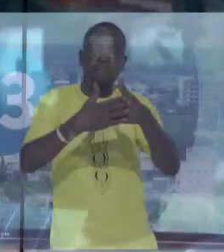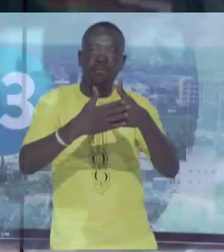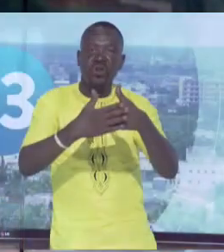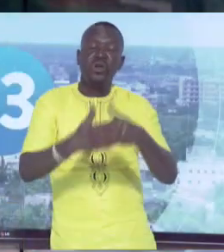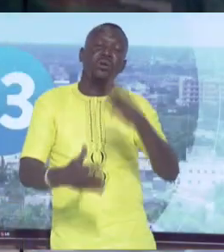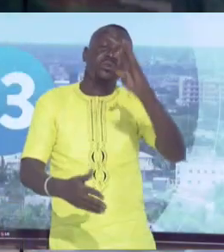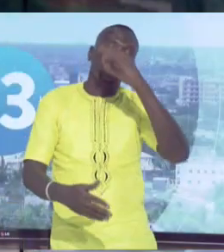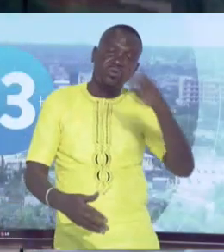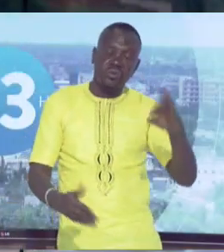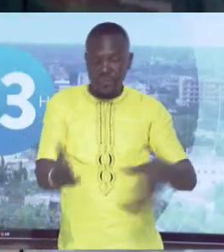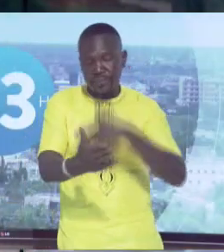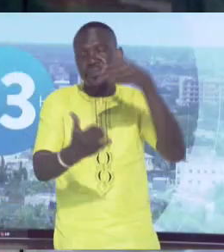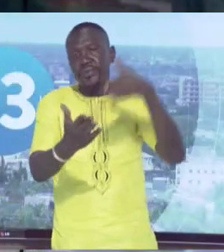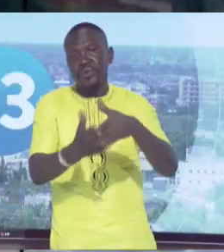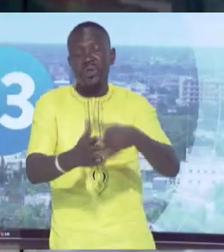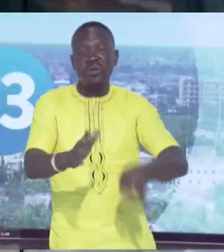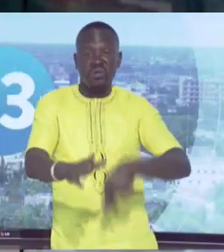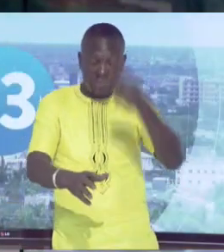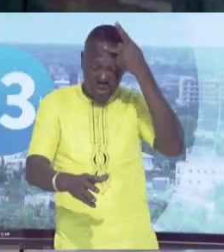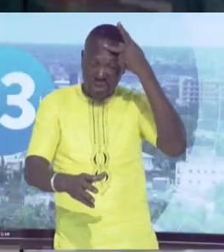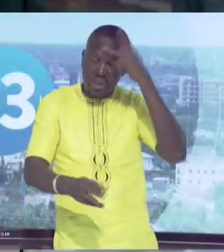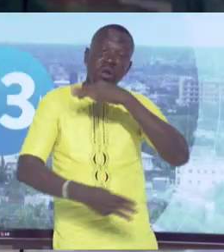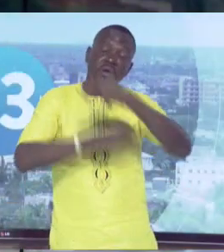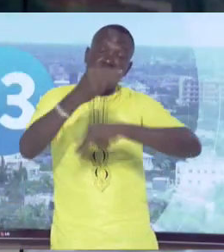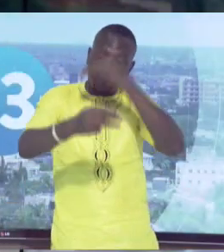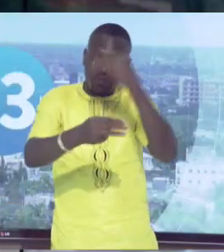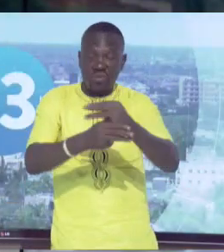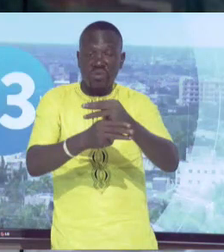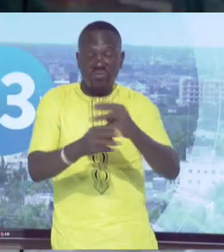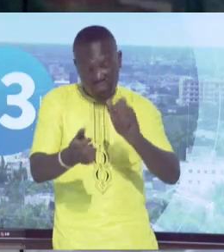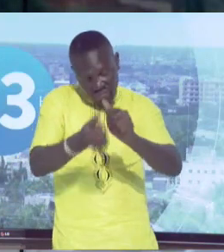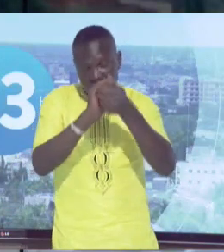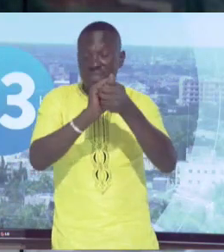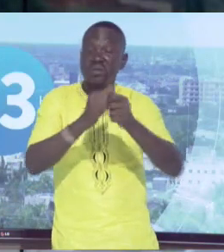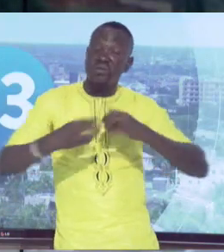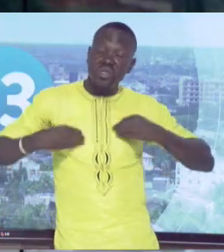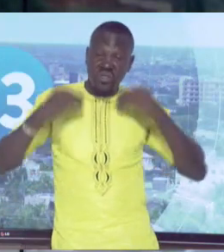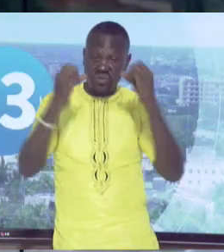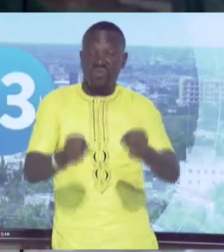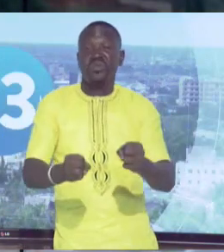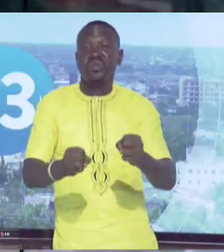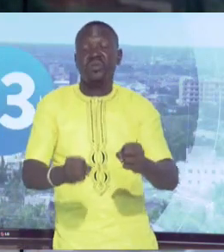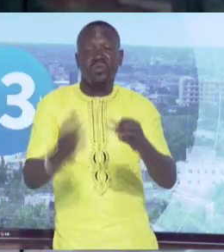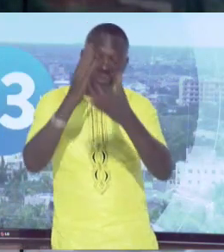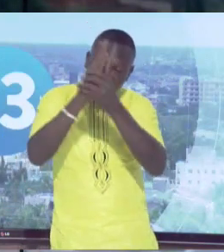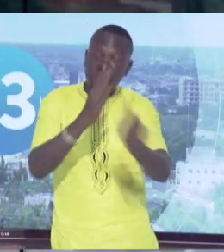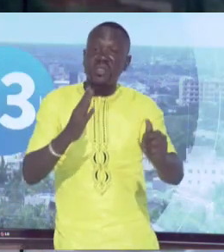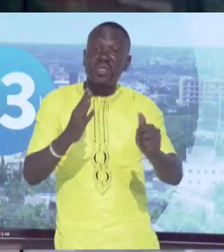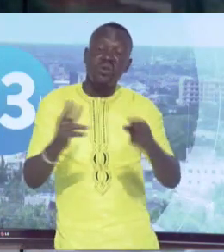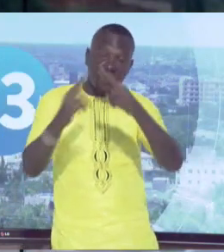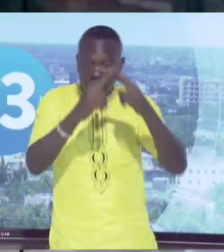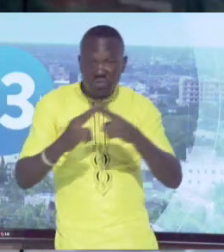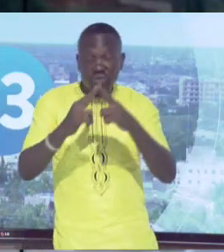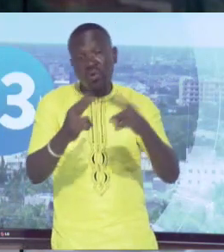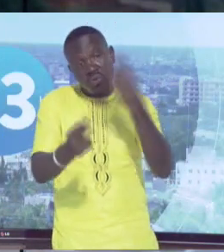Le Burkina Faso au centre de la politique mondiale d'accès à des soins de santé de qualité pour tous. À New York, il prend part à la réunion de haut